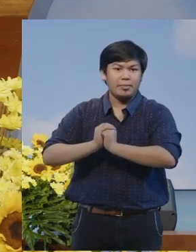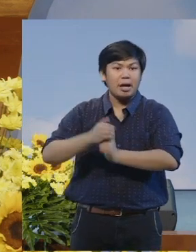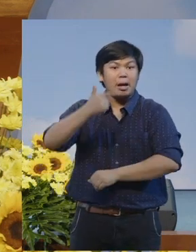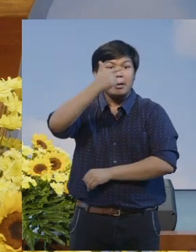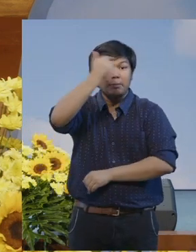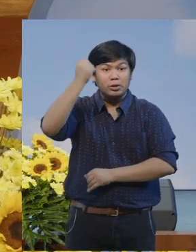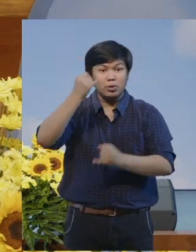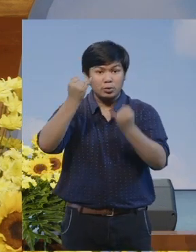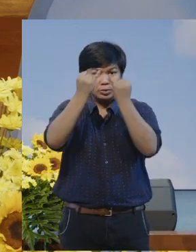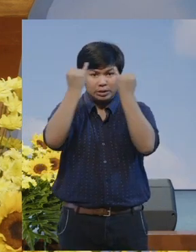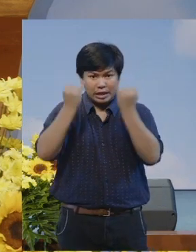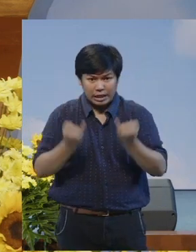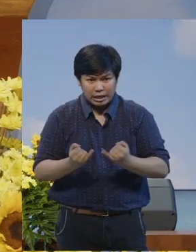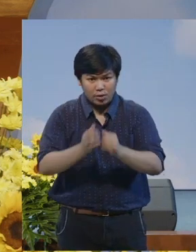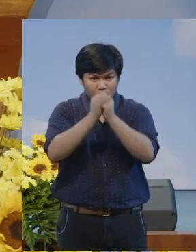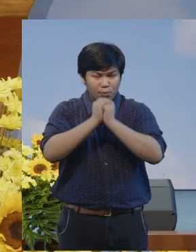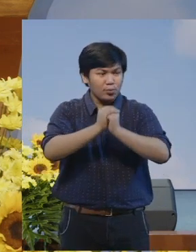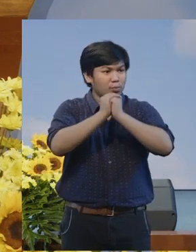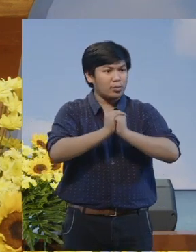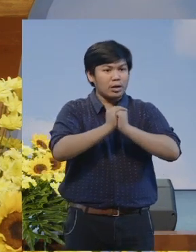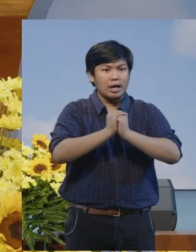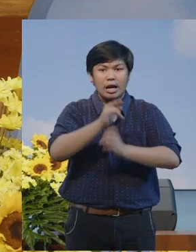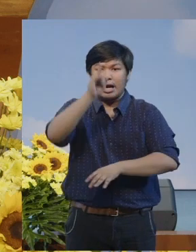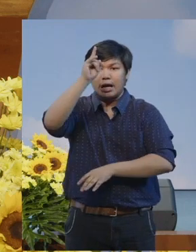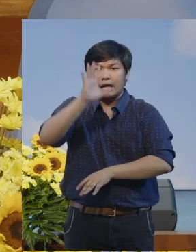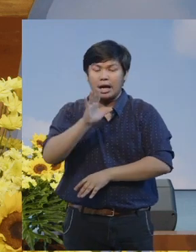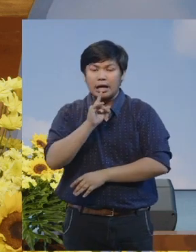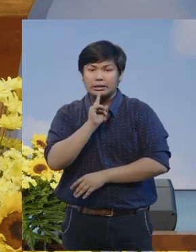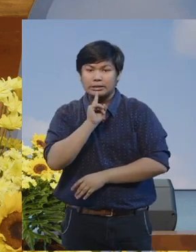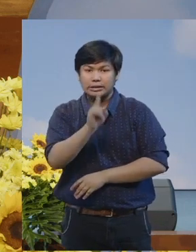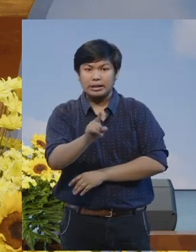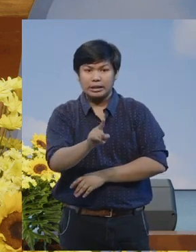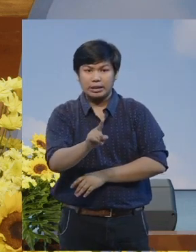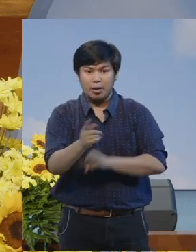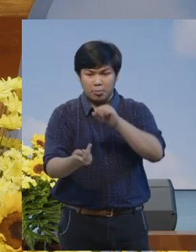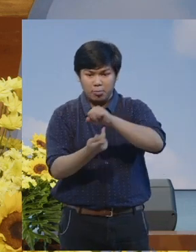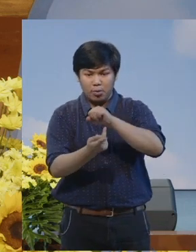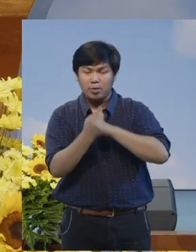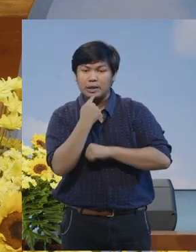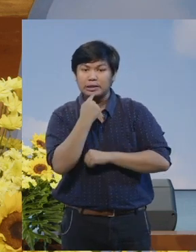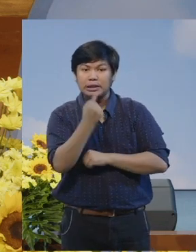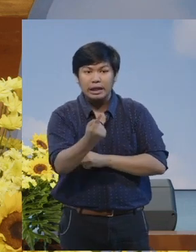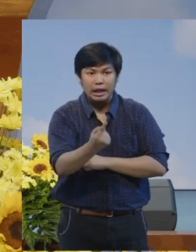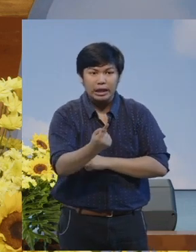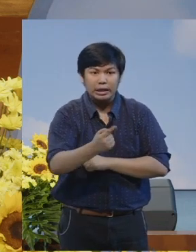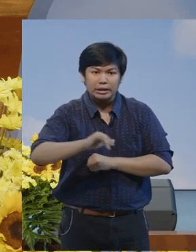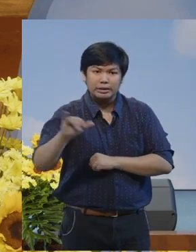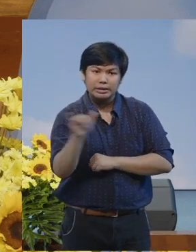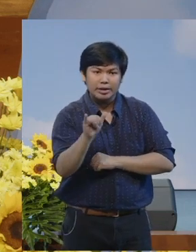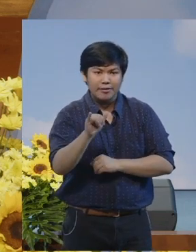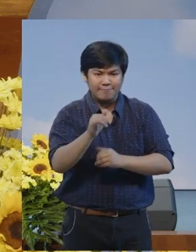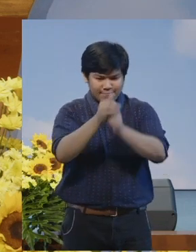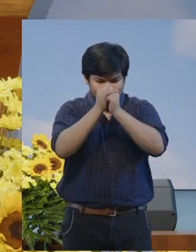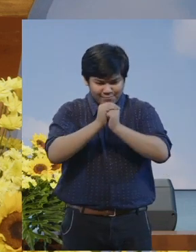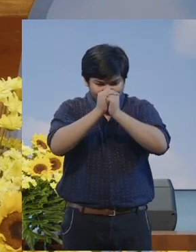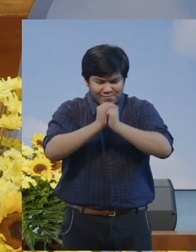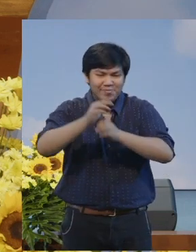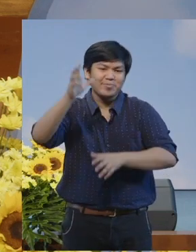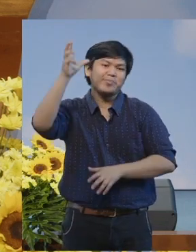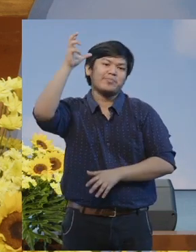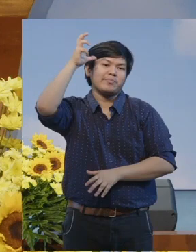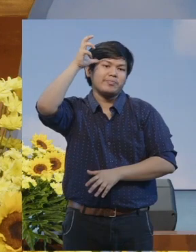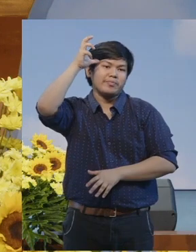ang pagsamba ng mga Diyos-Diyosan, sa totoo lang, sabi niya, ay pagsamba sa mga